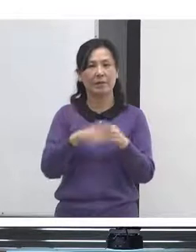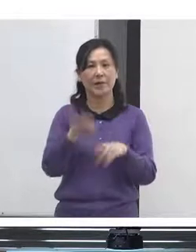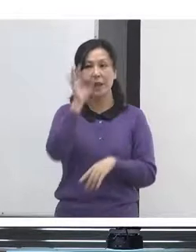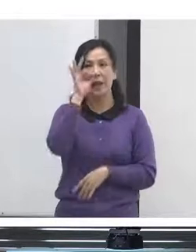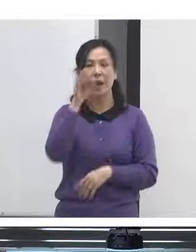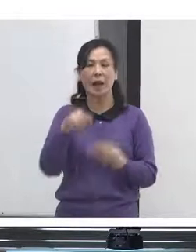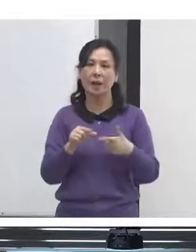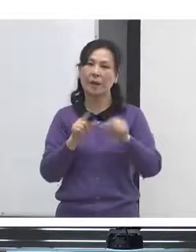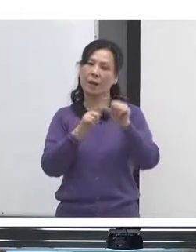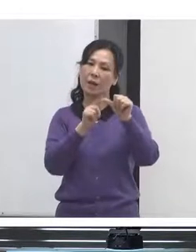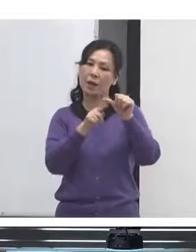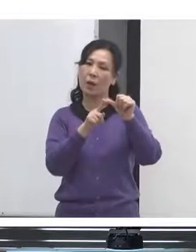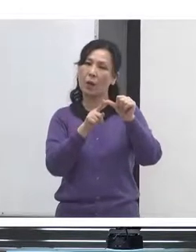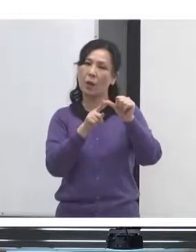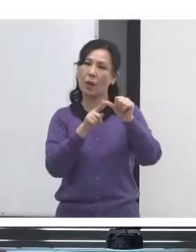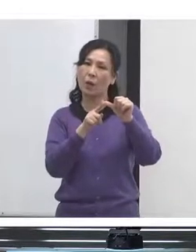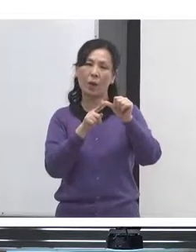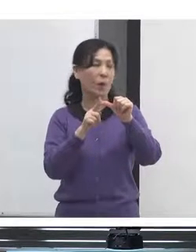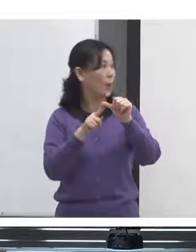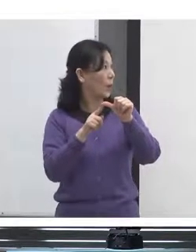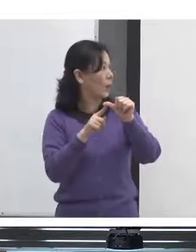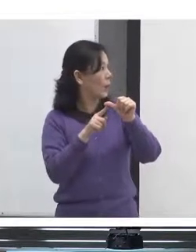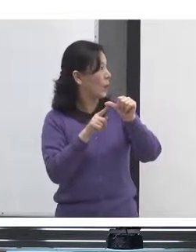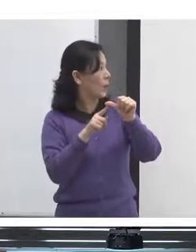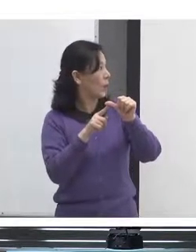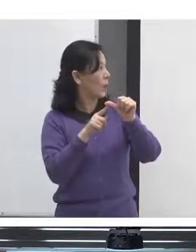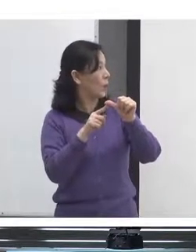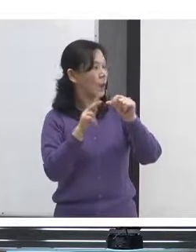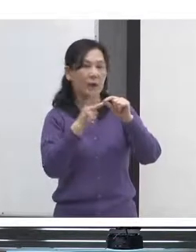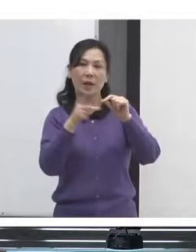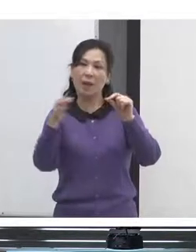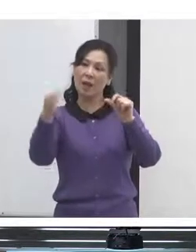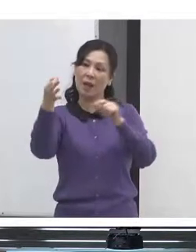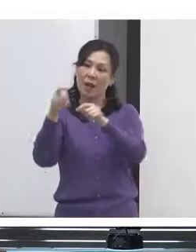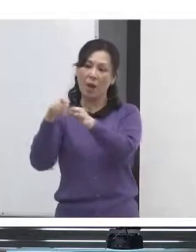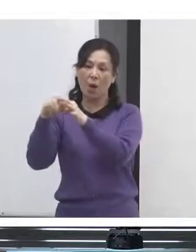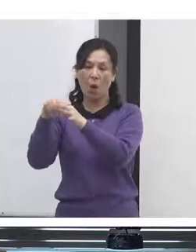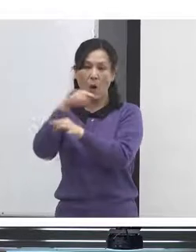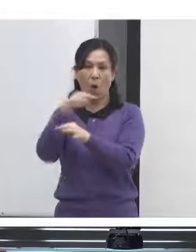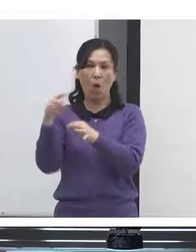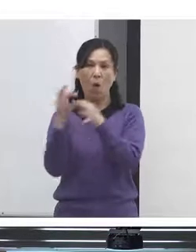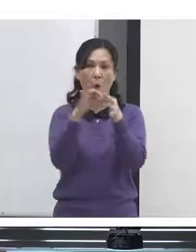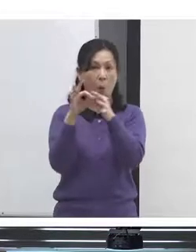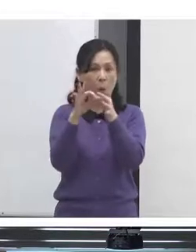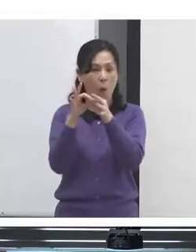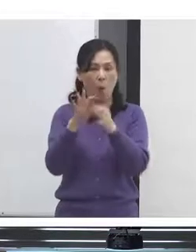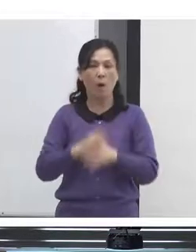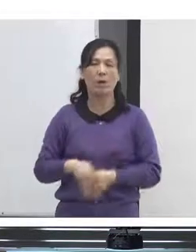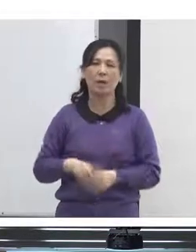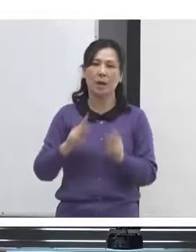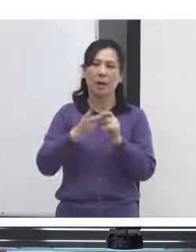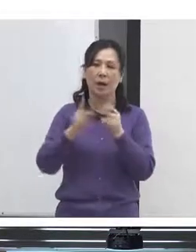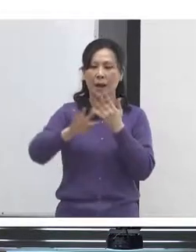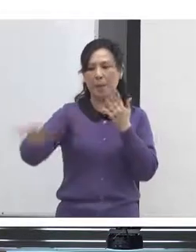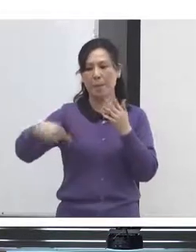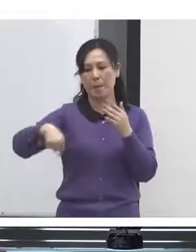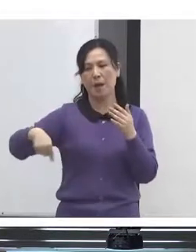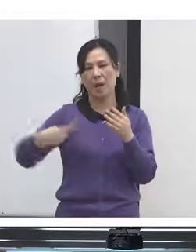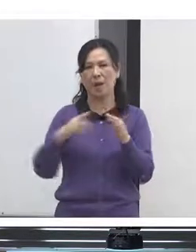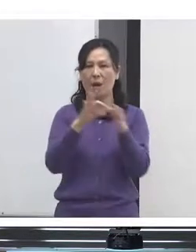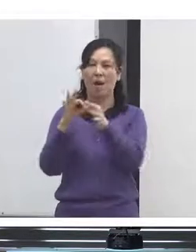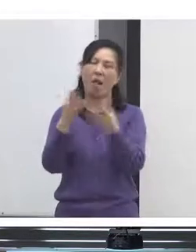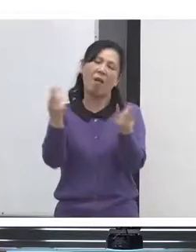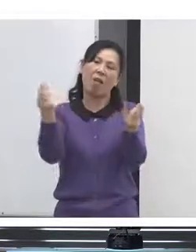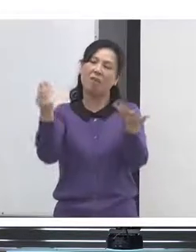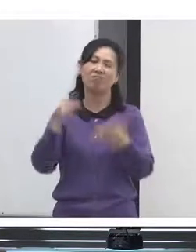social index 这个部分跟收入有相关，但是跟其他的几个就是因子就比较低相关